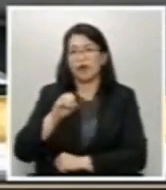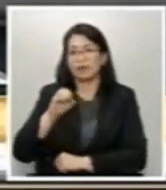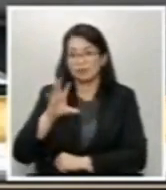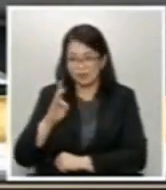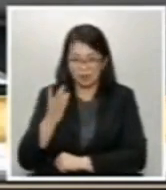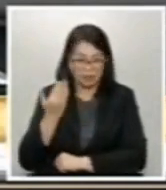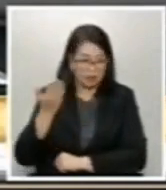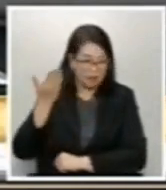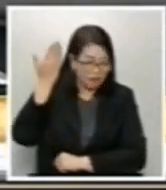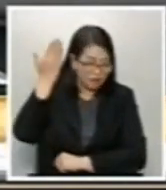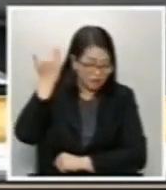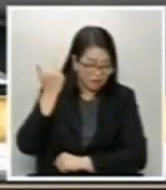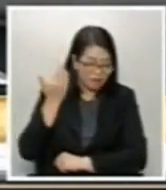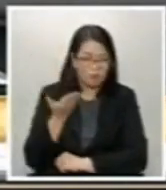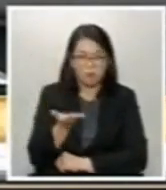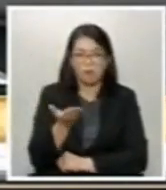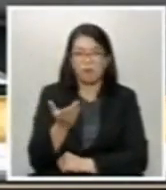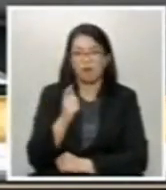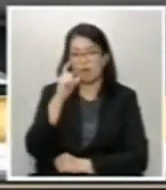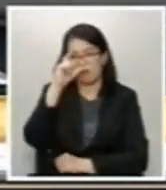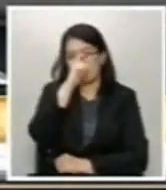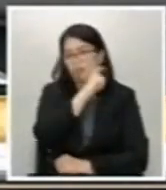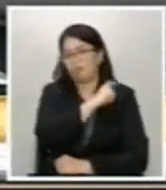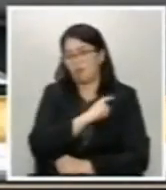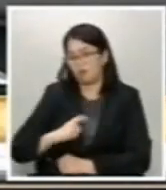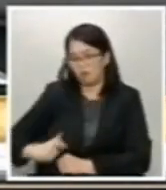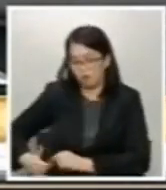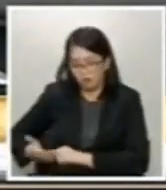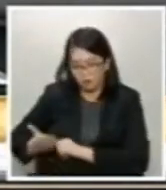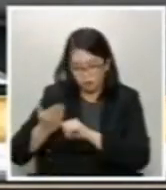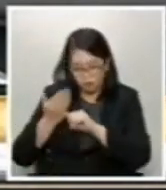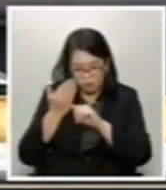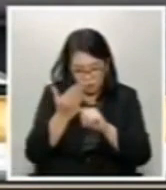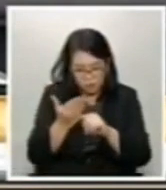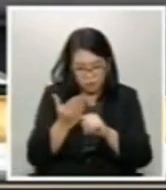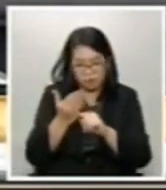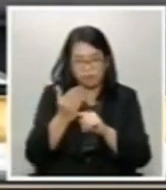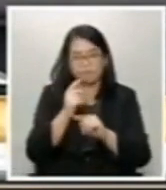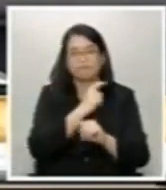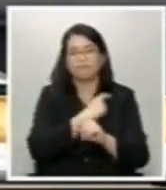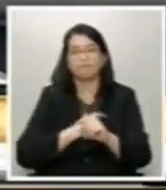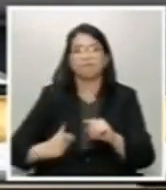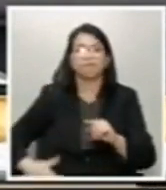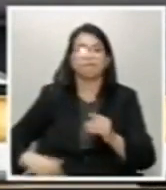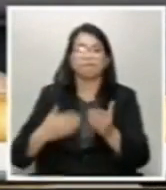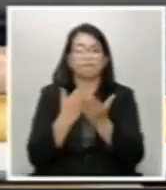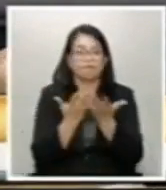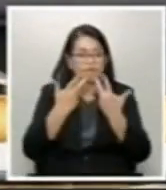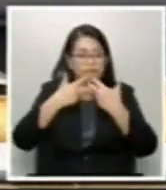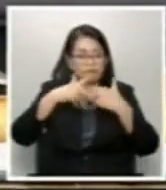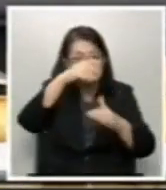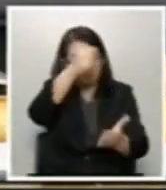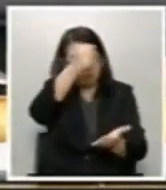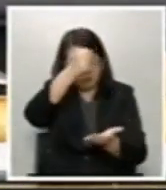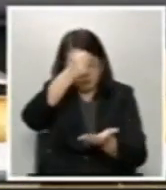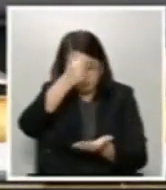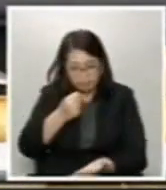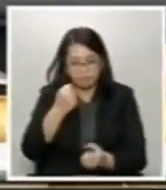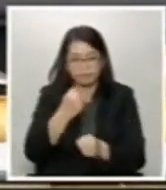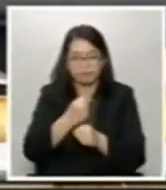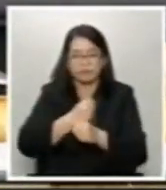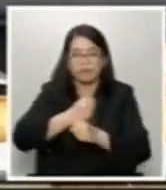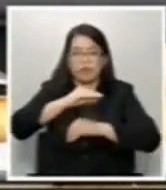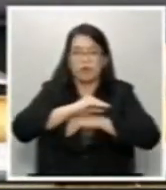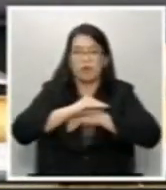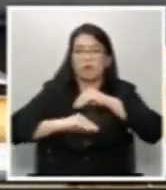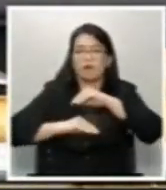2557ทางกองสำนักงานราชเลขาก็ได้ประสานงานโครงการพระ